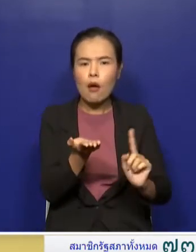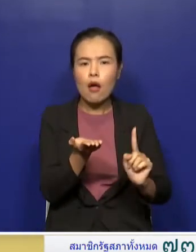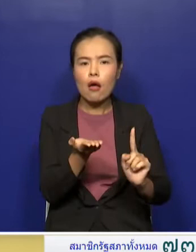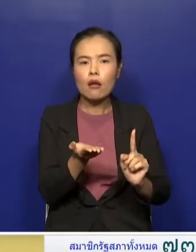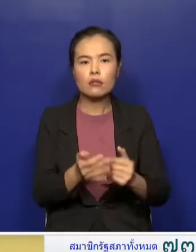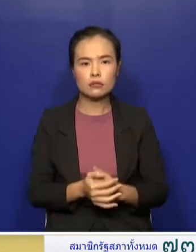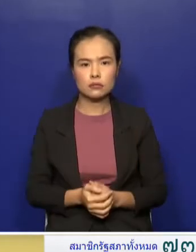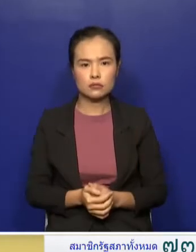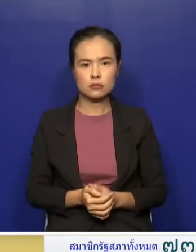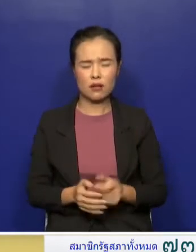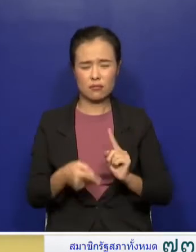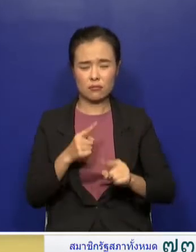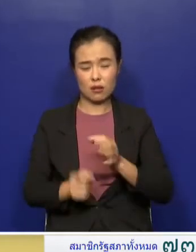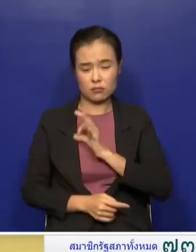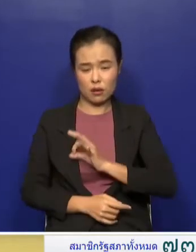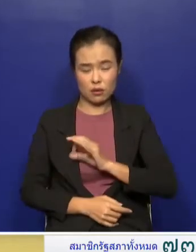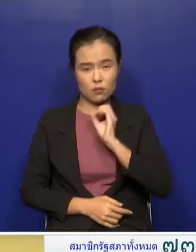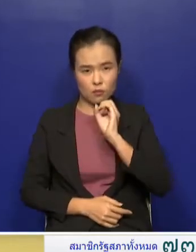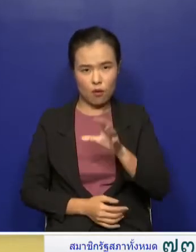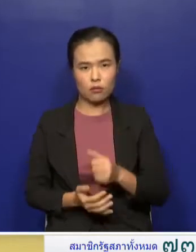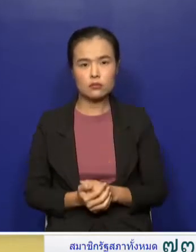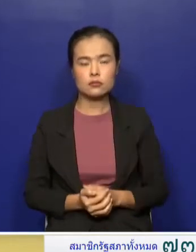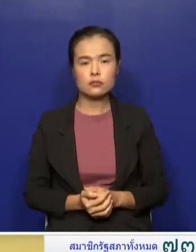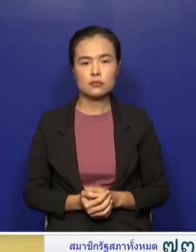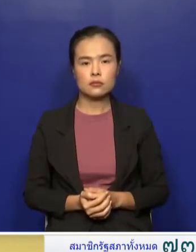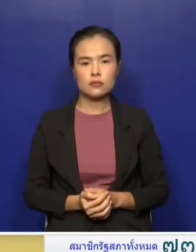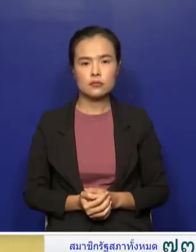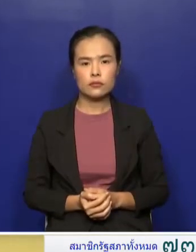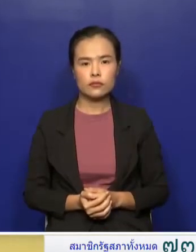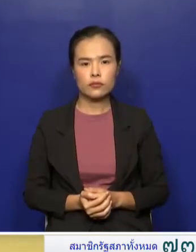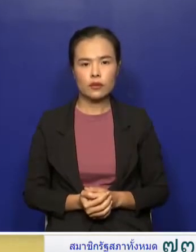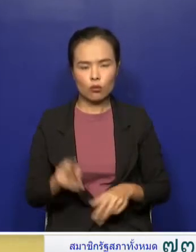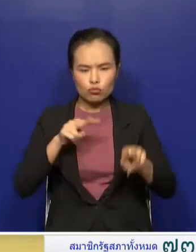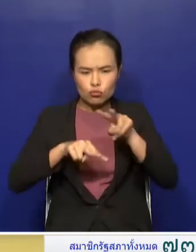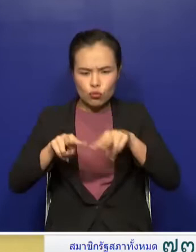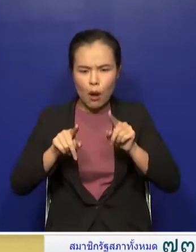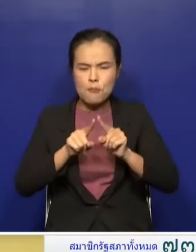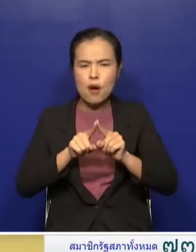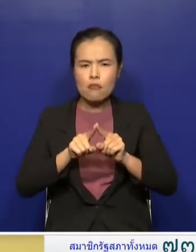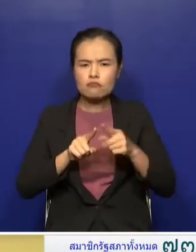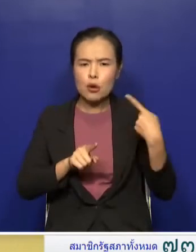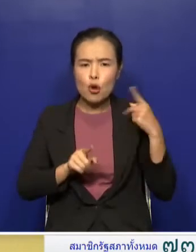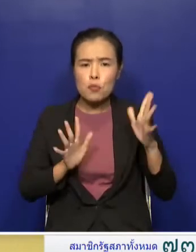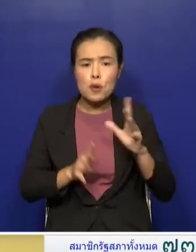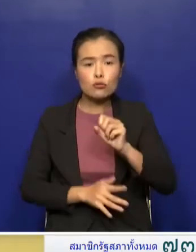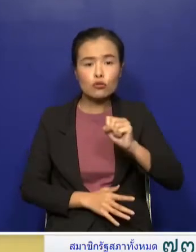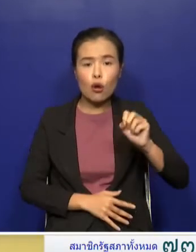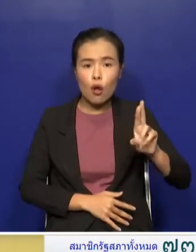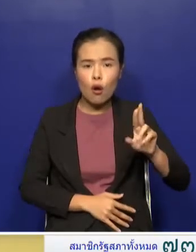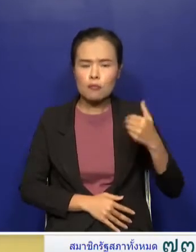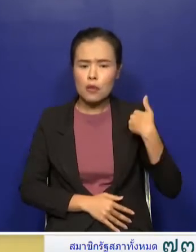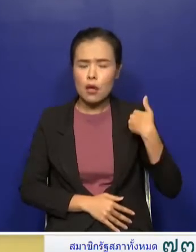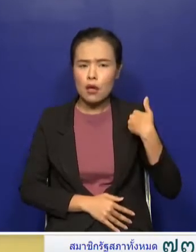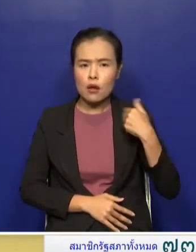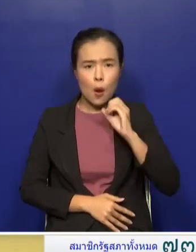เพื่อสมาชิกบางคนก็บอกว่าเราไปใช้เช็คเปล่าให้กับสทรก็ถ้าเรามี 2จอ